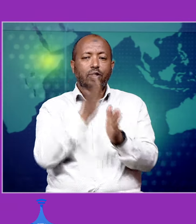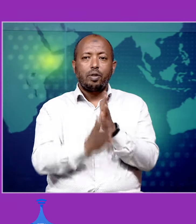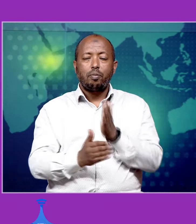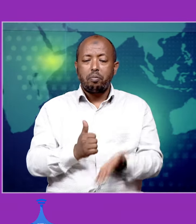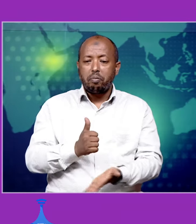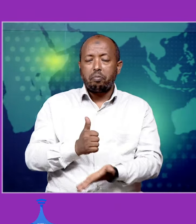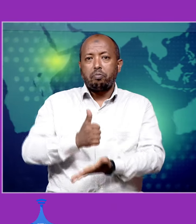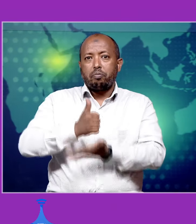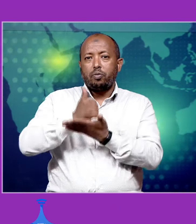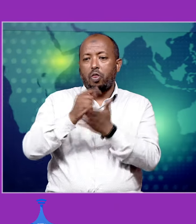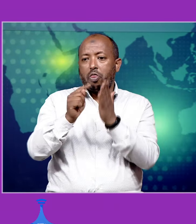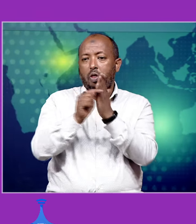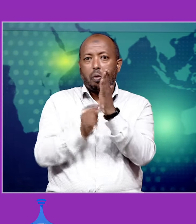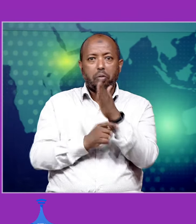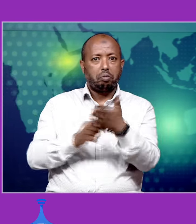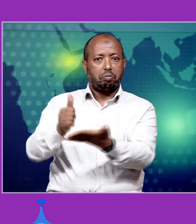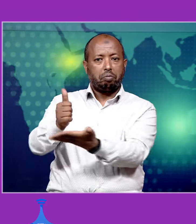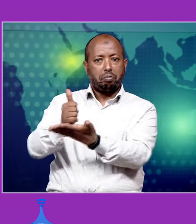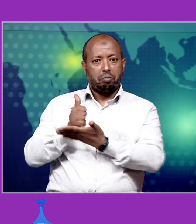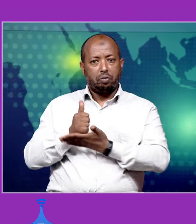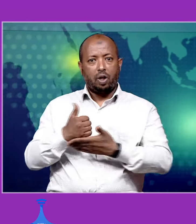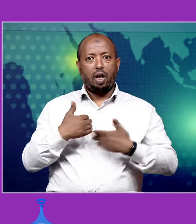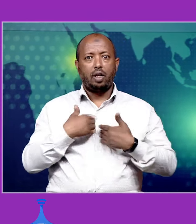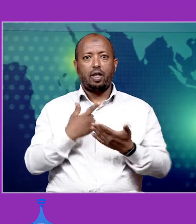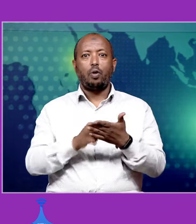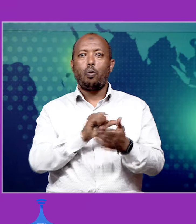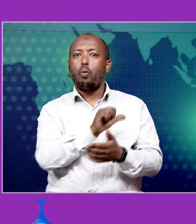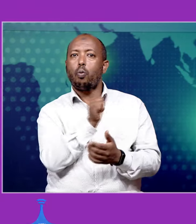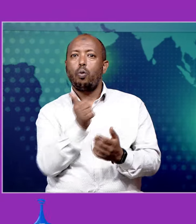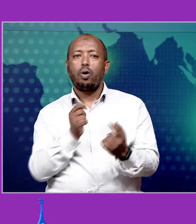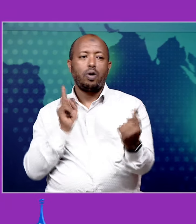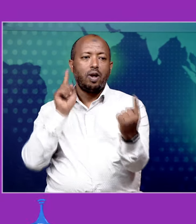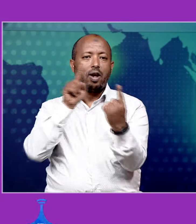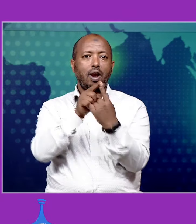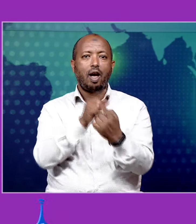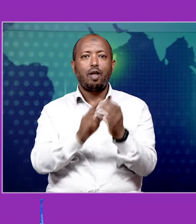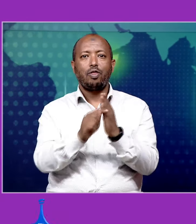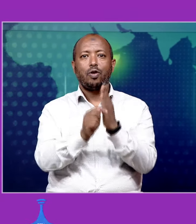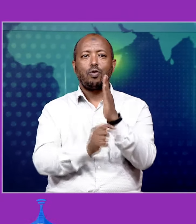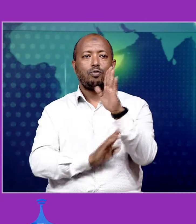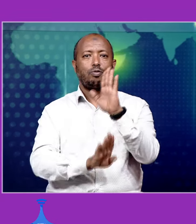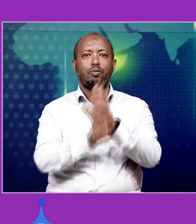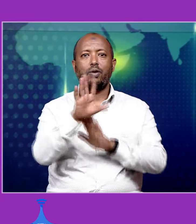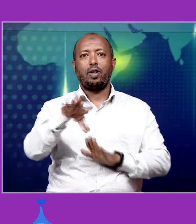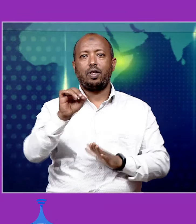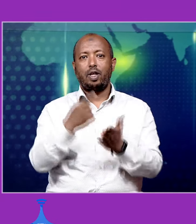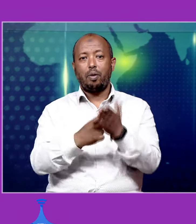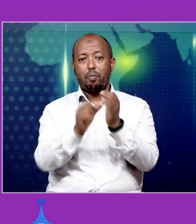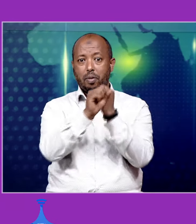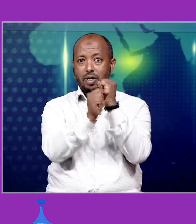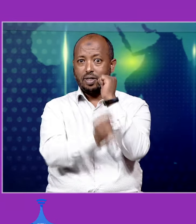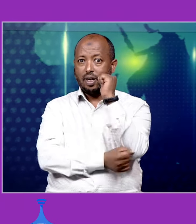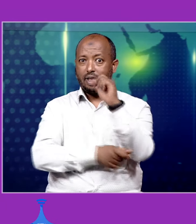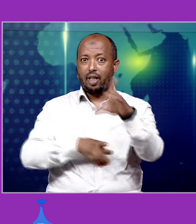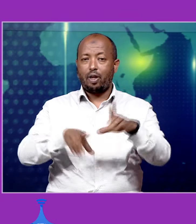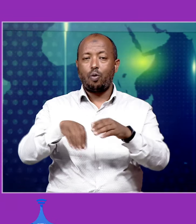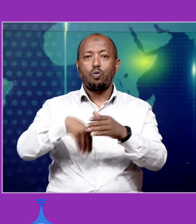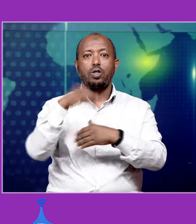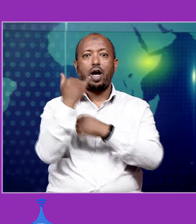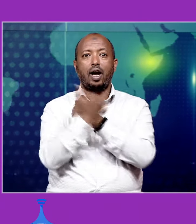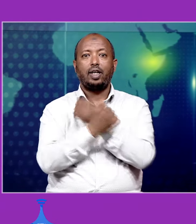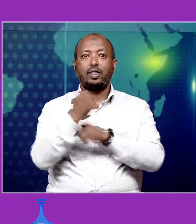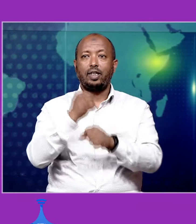نویالو تکنولوژی شو و دلیلا یه لک اندگم رفته شگرو اینن مسیرت ادرگن به و چه اگر سراسر